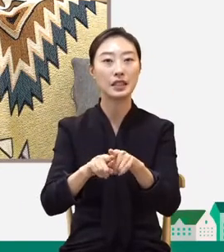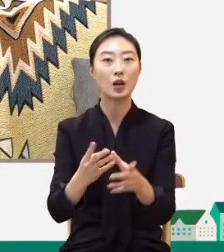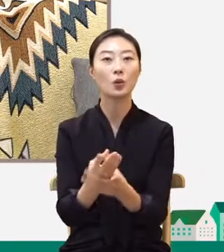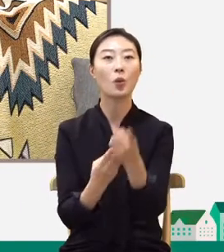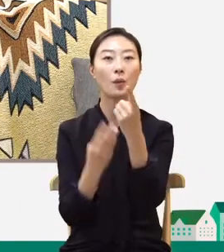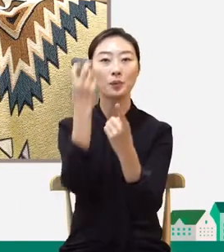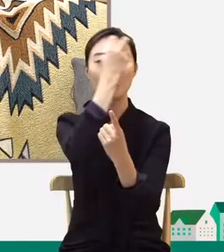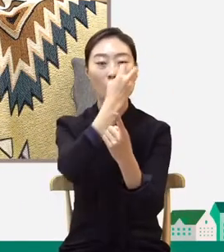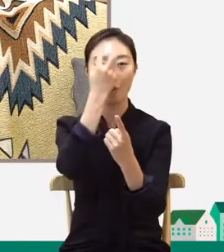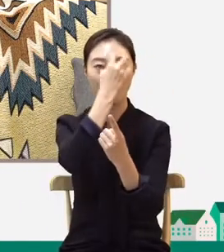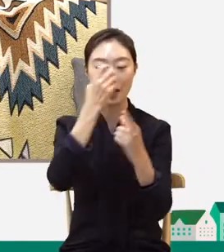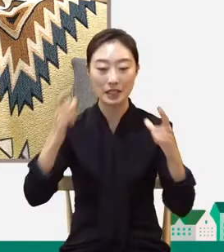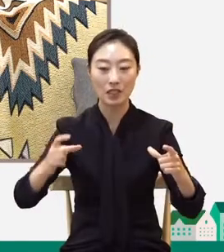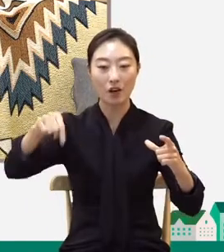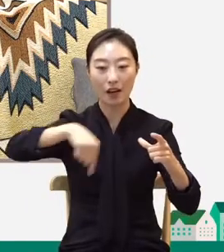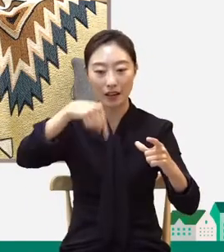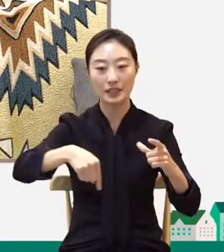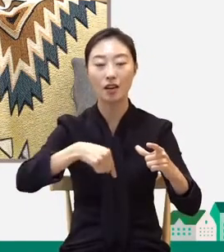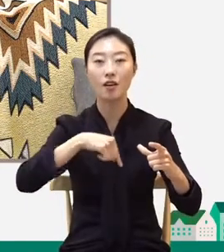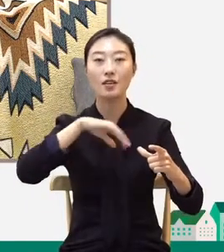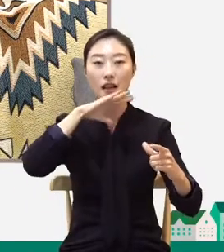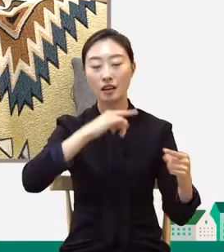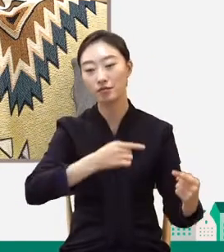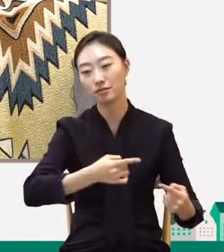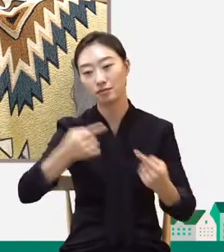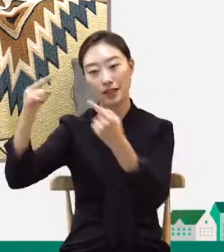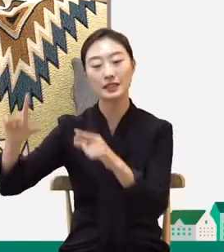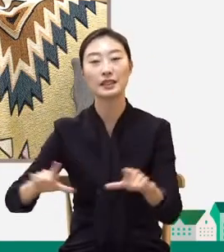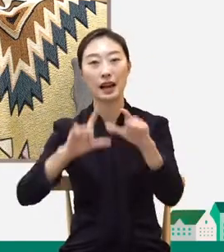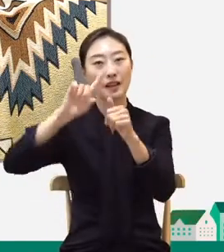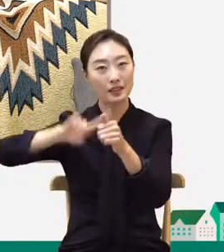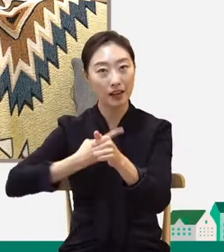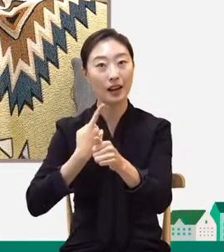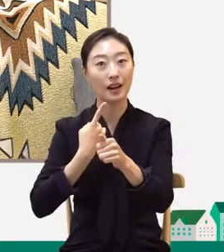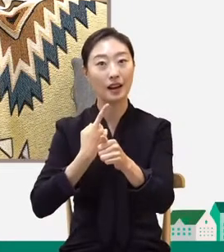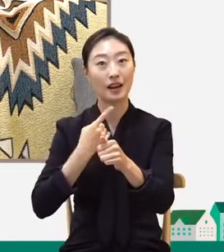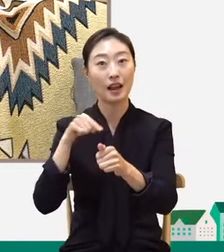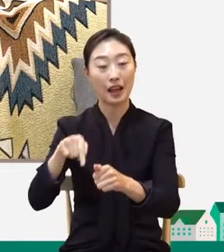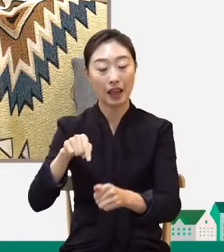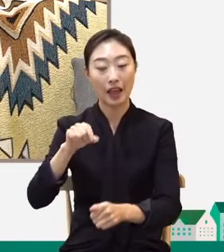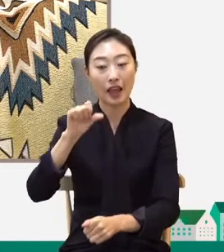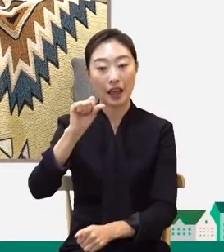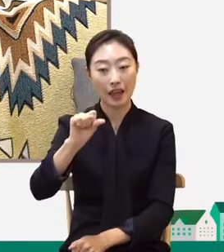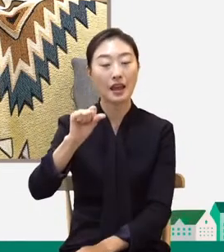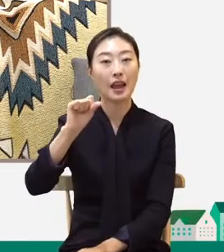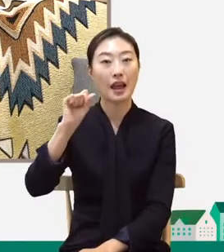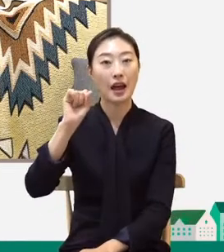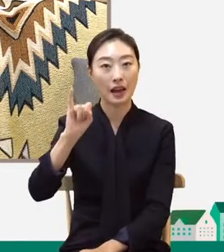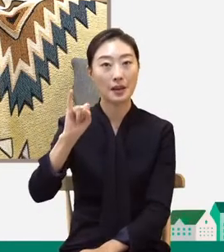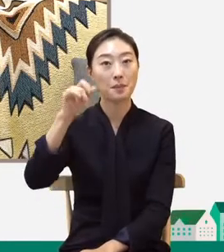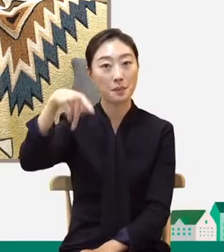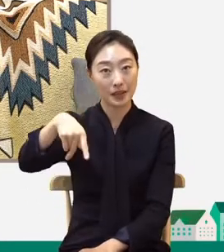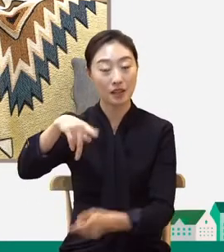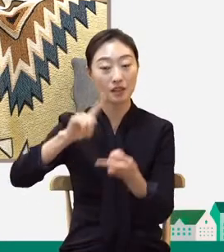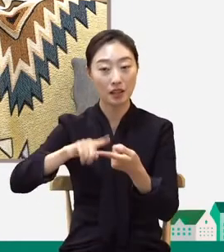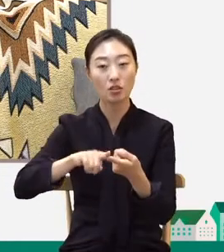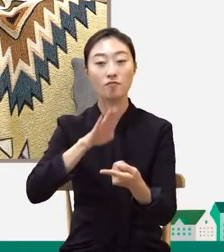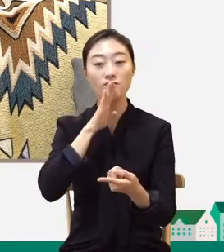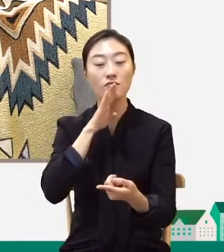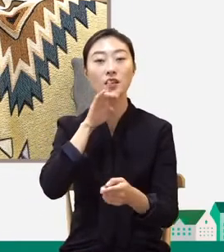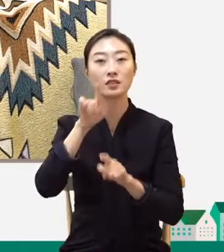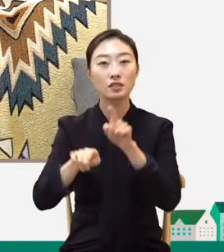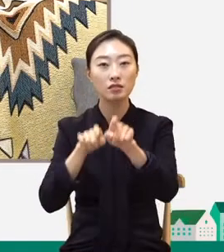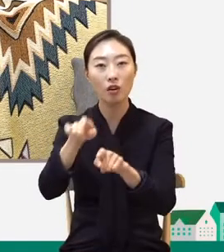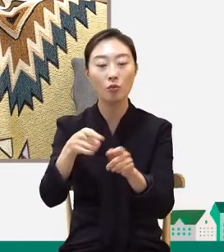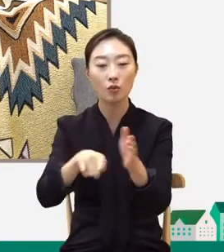늙어가기, 즉 AIP라는 전략을 만들고 이걸 다양하게 실현시키기 위해서 노력하고 있는데 이런